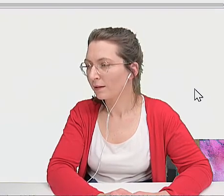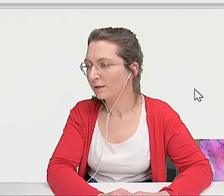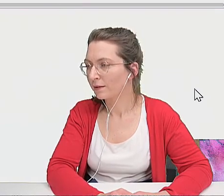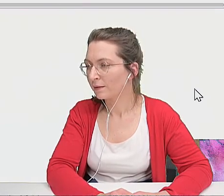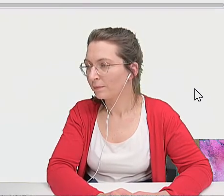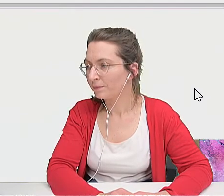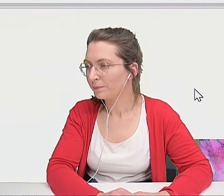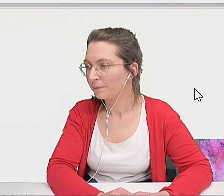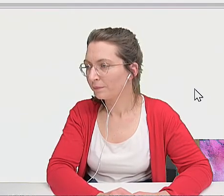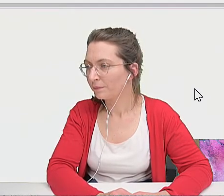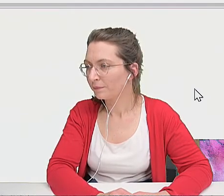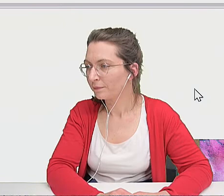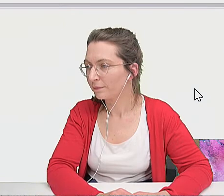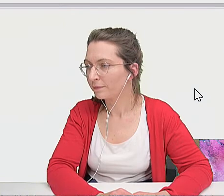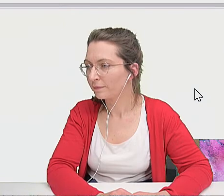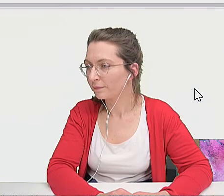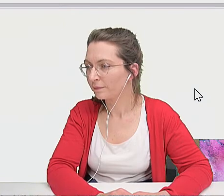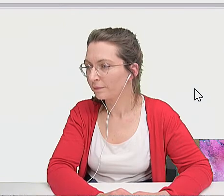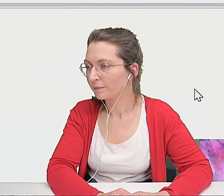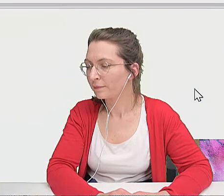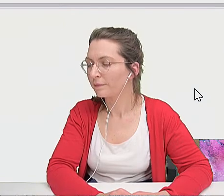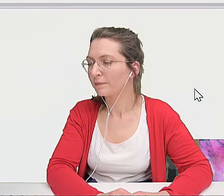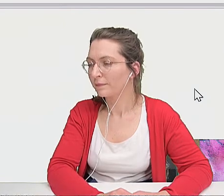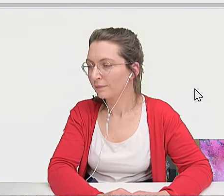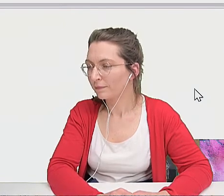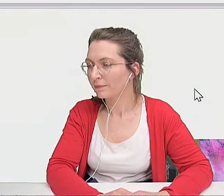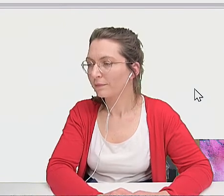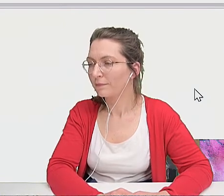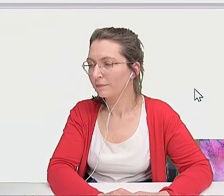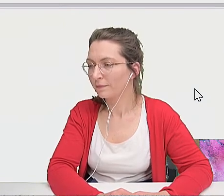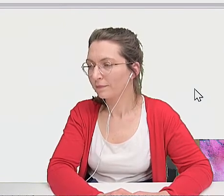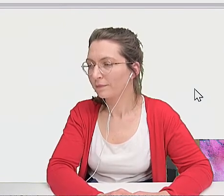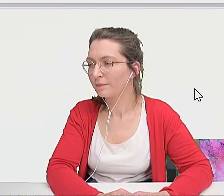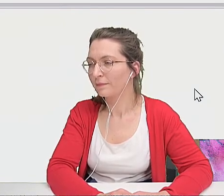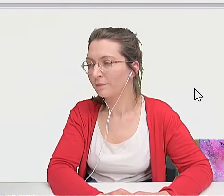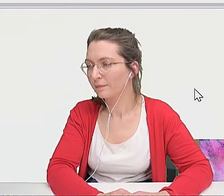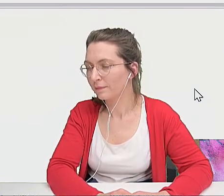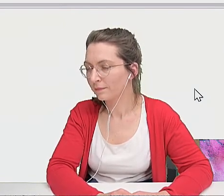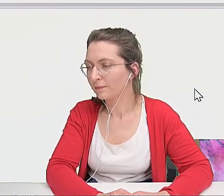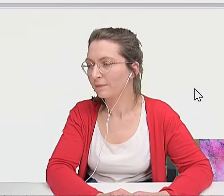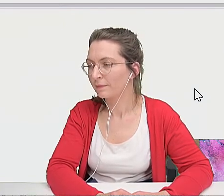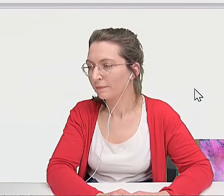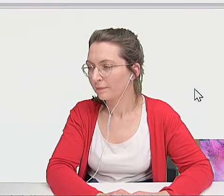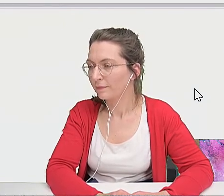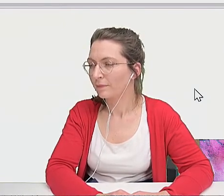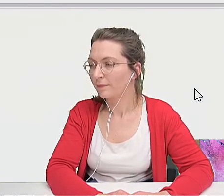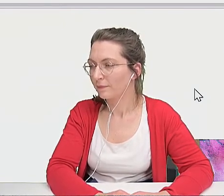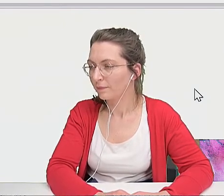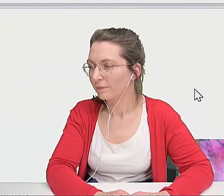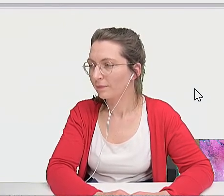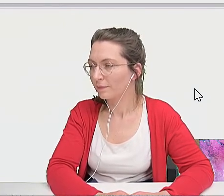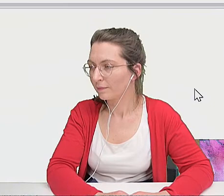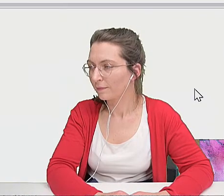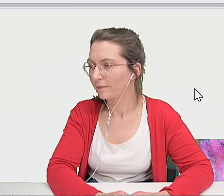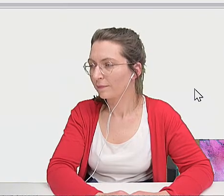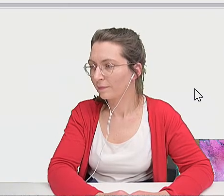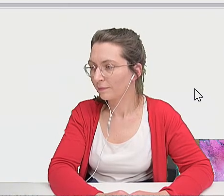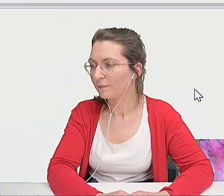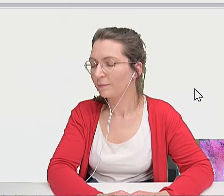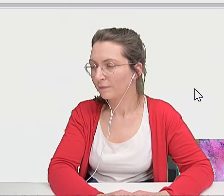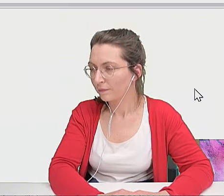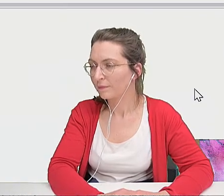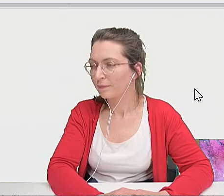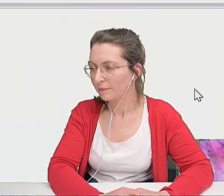auch vorgeschlagen, dass man zur nächsten Schwierigkeitsversion wechselt. Man kann auch direkt die schwierigere Aufgabe machen oder gleich die ganz